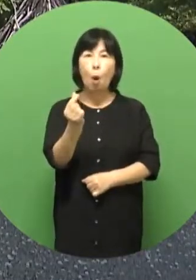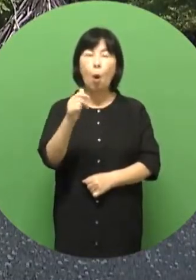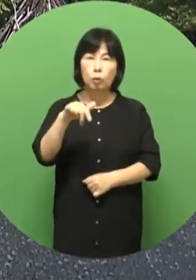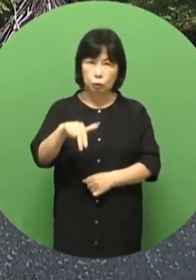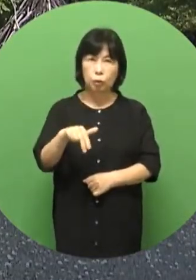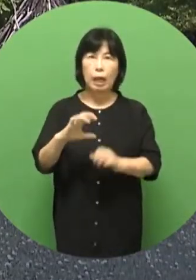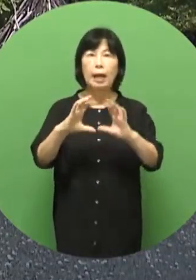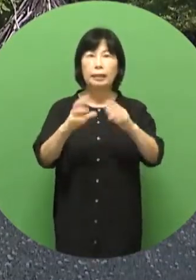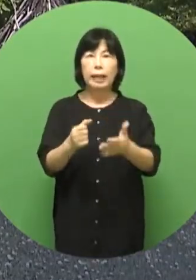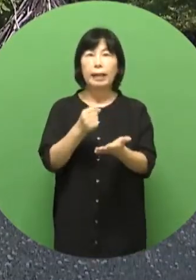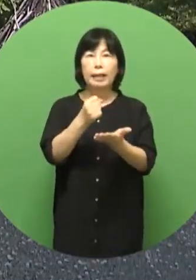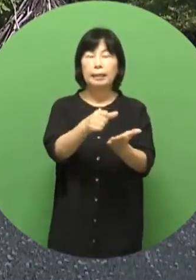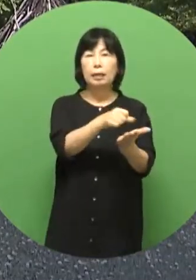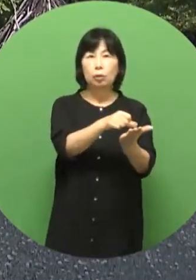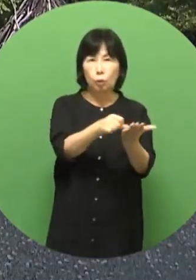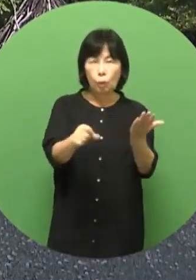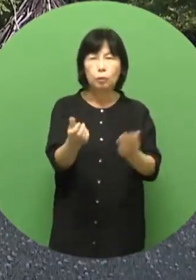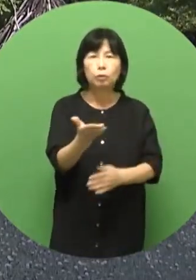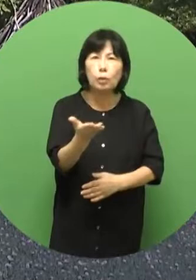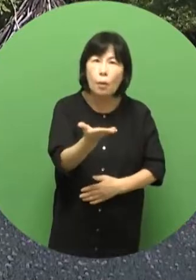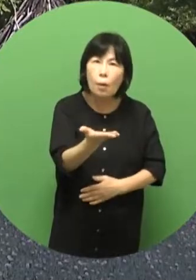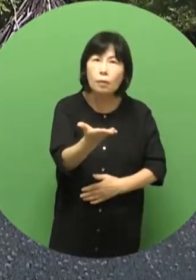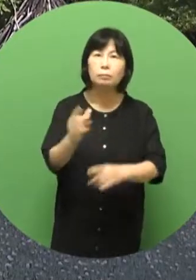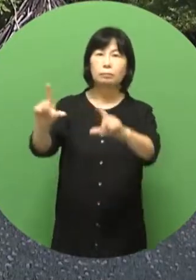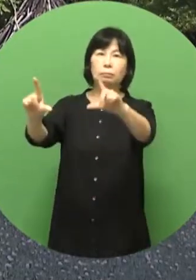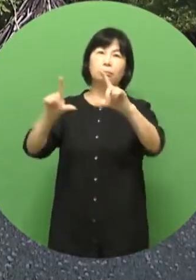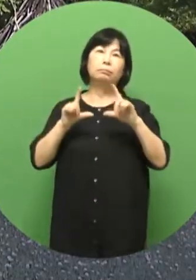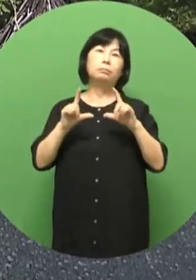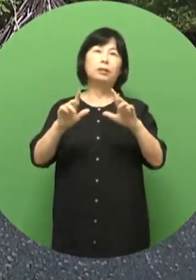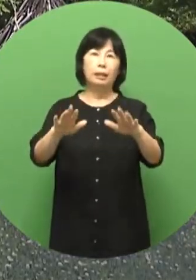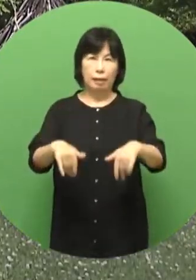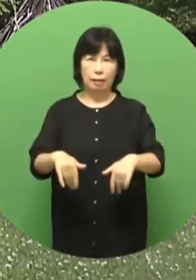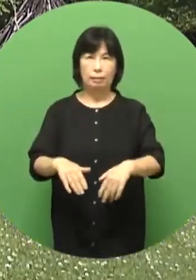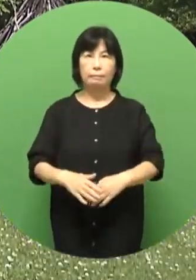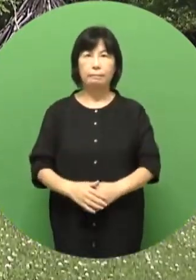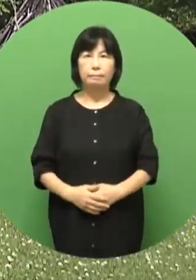遺産登録の勧告を受けました。